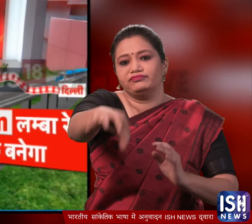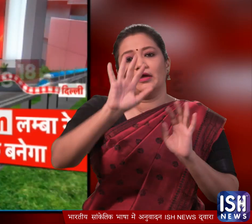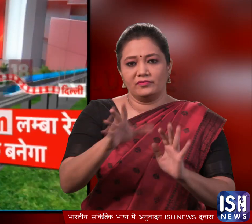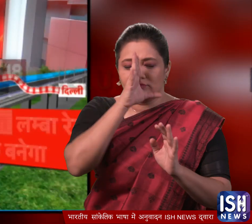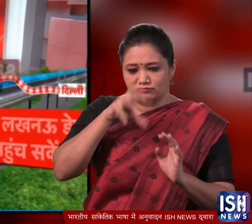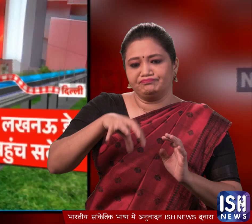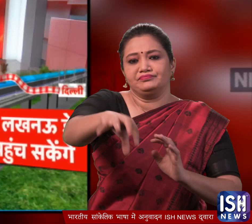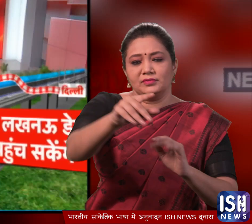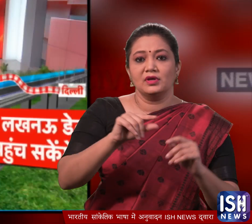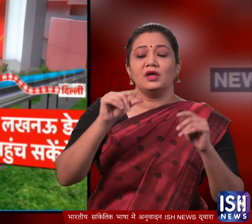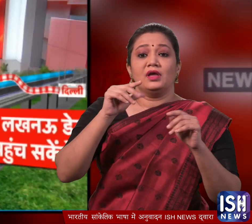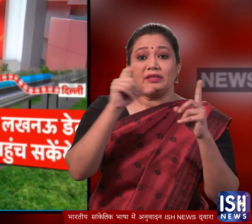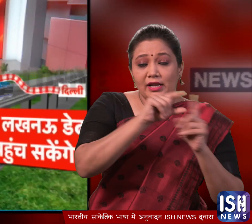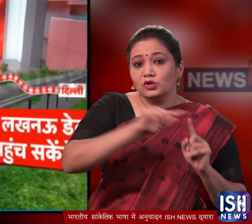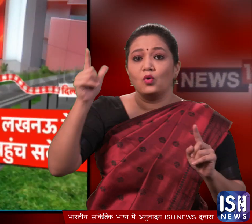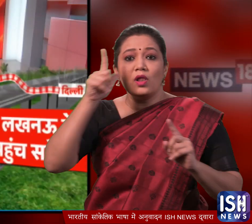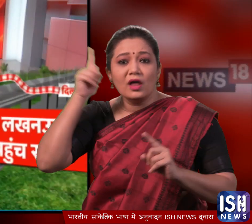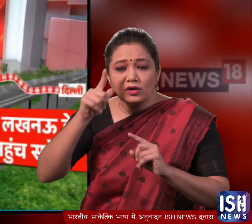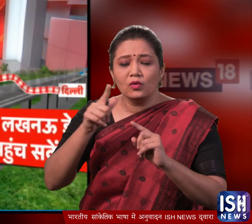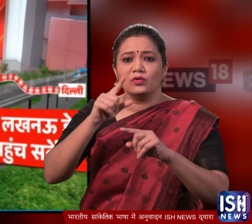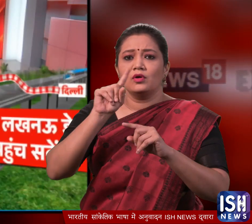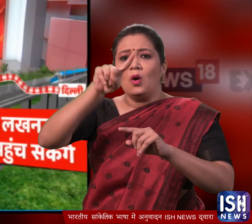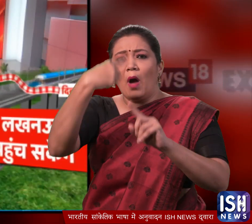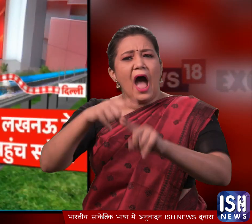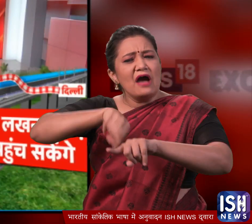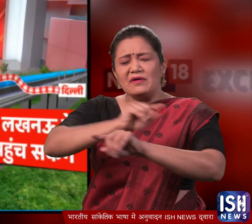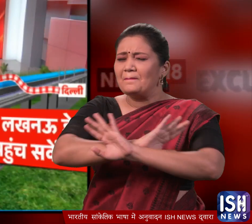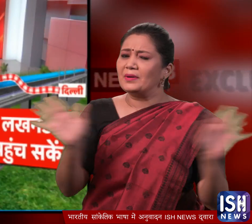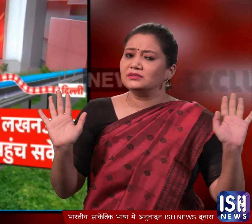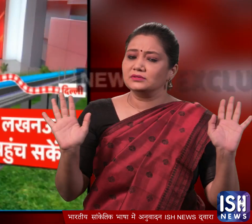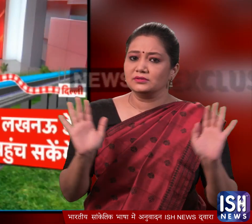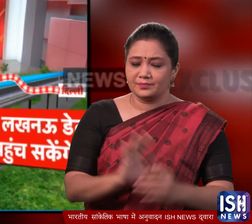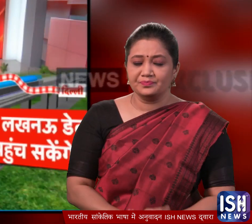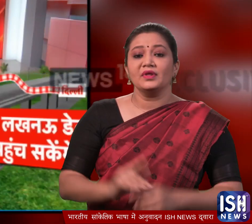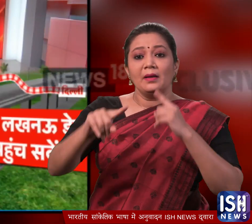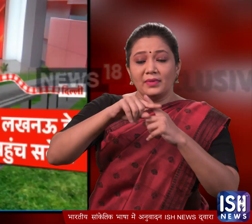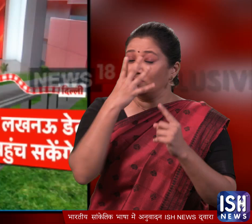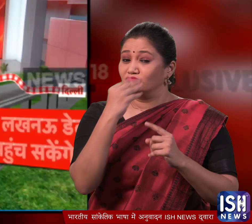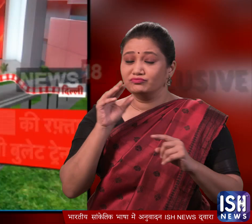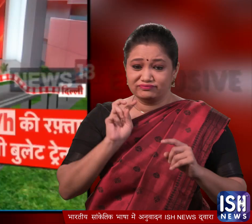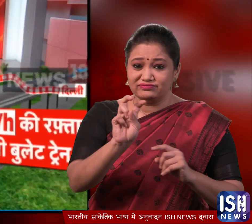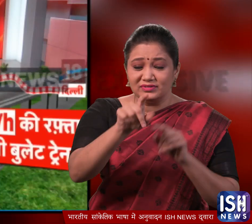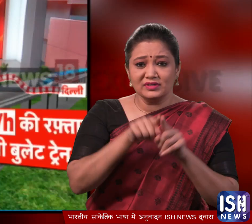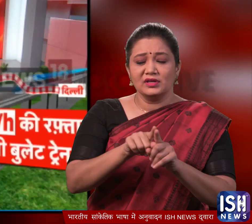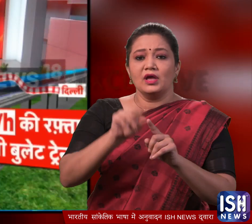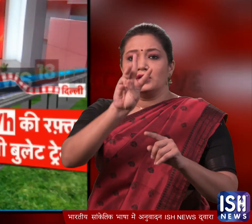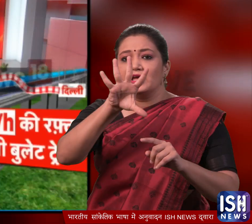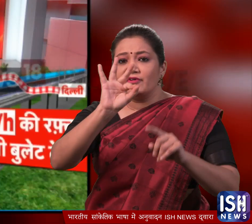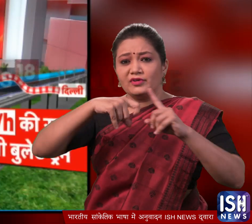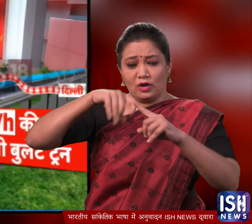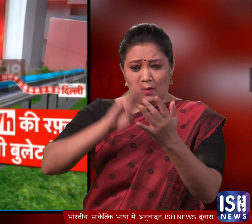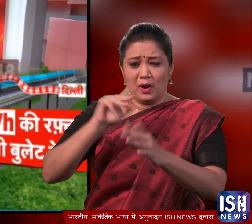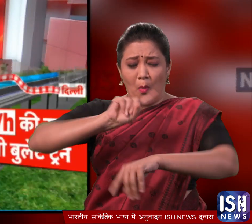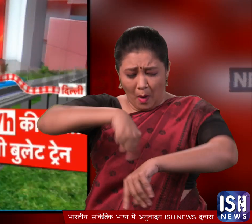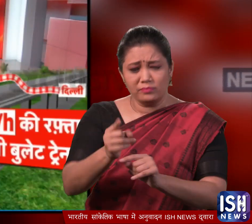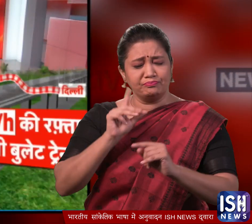इस ट्रैक के जरिए दिल्ली से लखनऊ के बीच का सफर भी केवल 1.5 घंटे में तय किया जा सकेगा। साथ ही यह बुलेट ट्रेन करीब 350 किलोमीटर